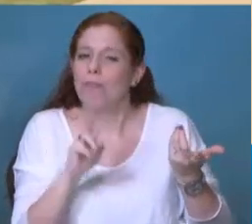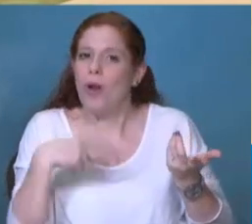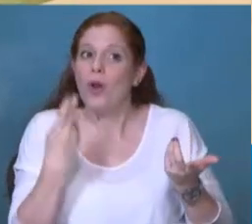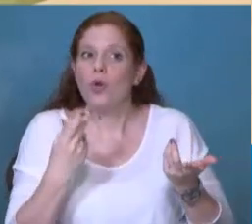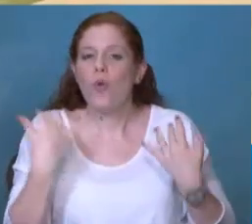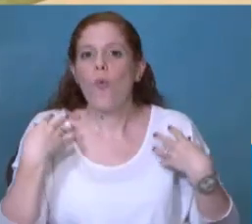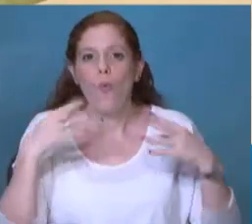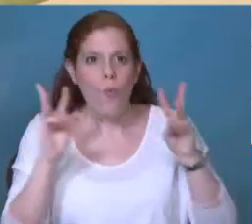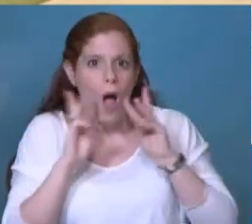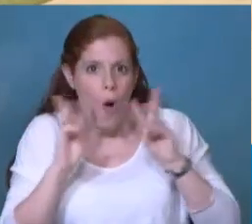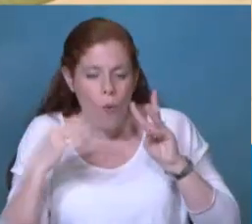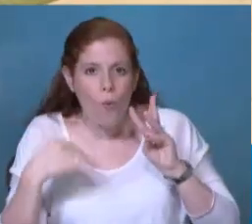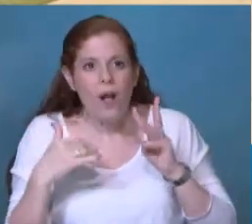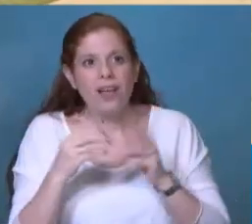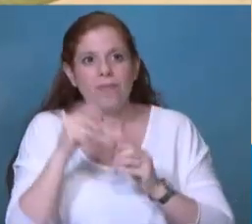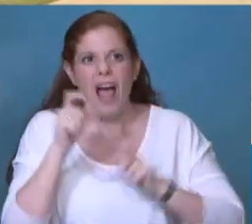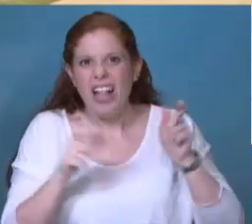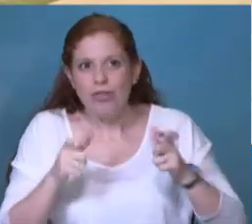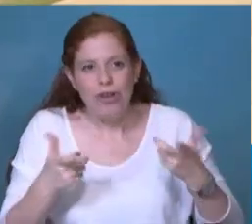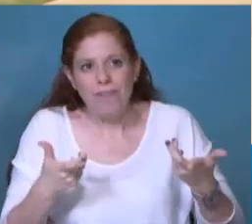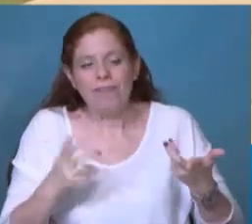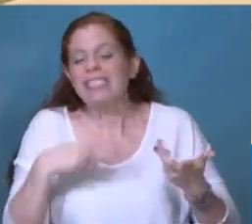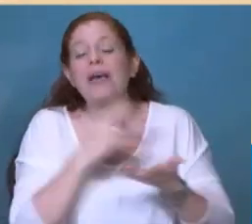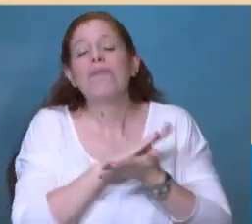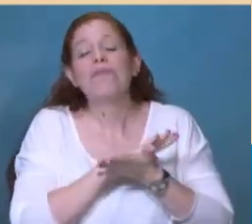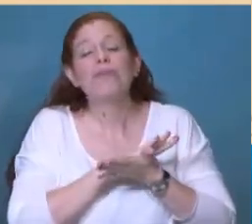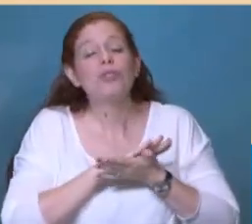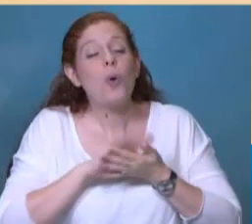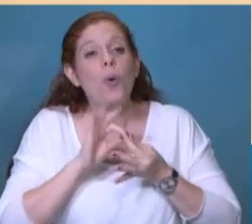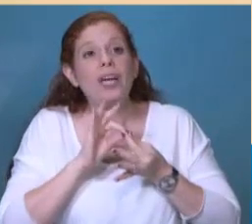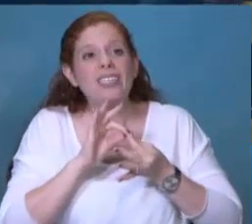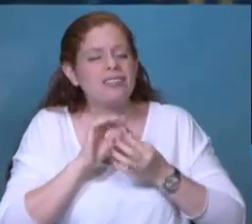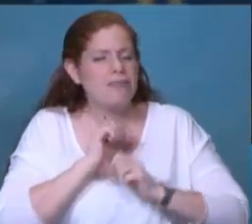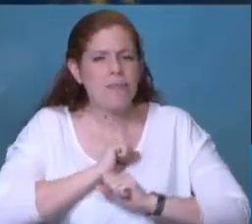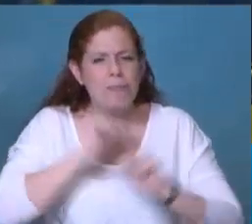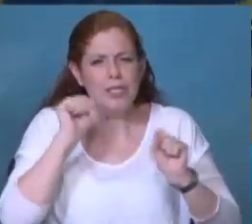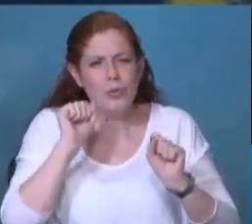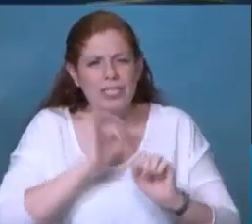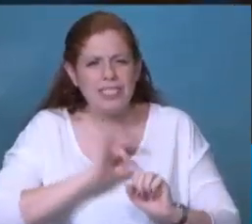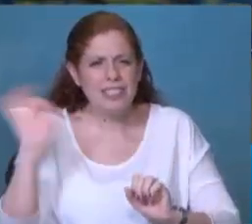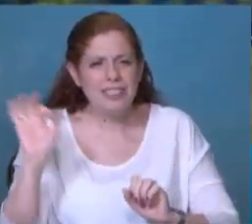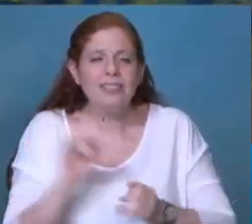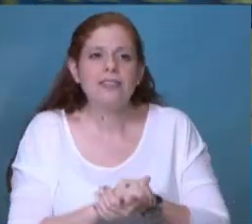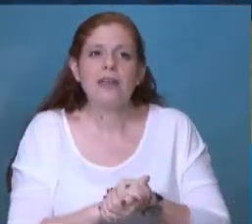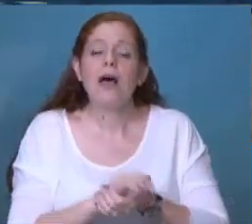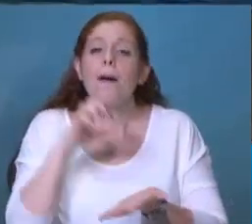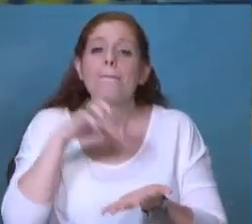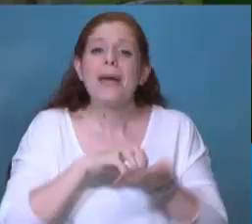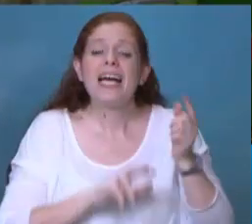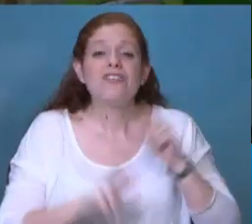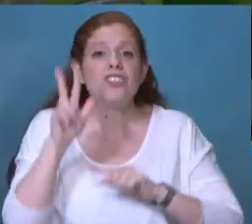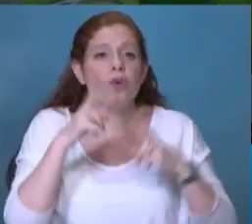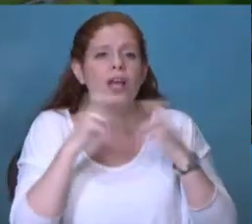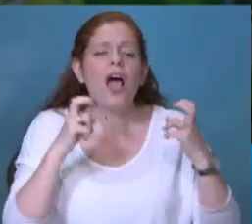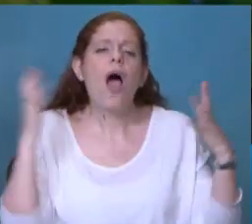וואו, עם אנשים? זה יהיה פשוט פיצוץ לשמיים. מרכז וצפון העיר עמוסים מאוד,